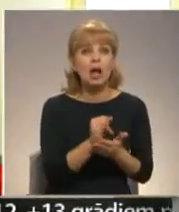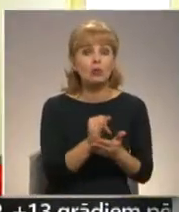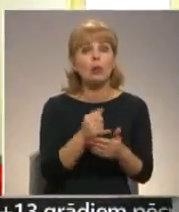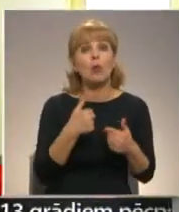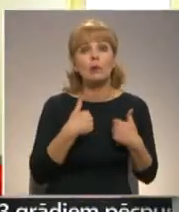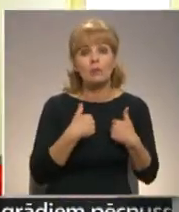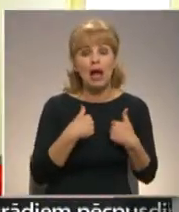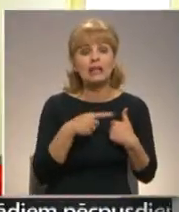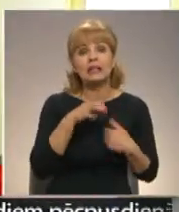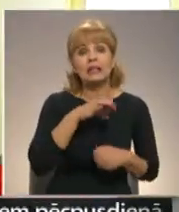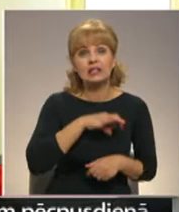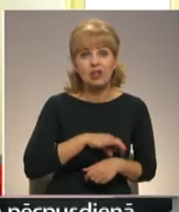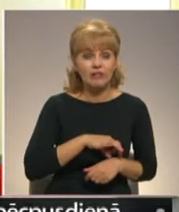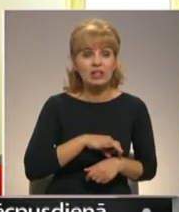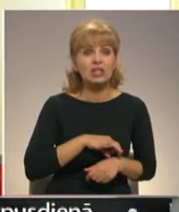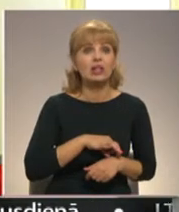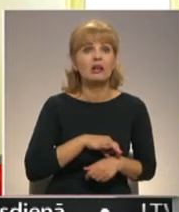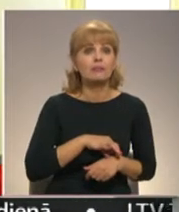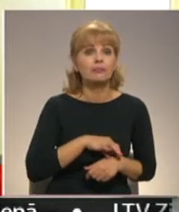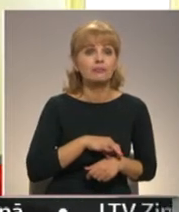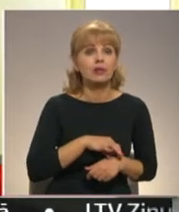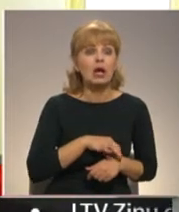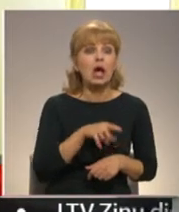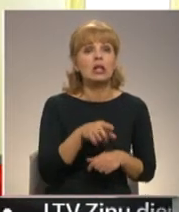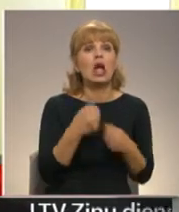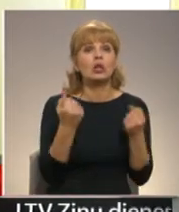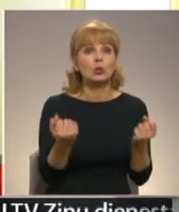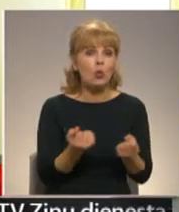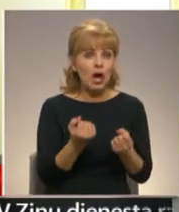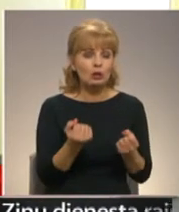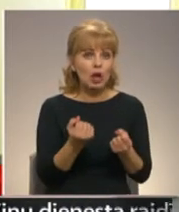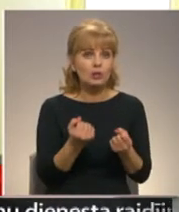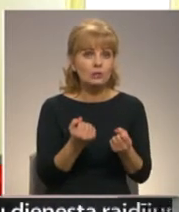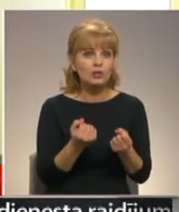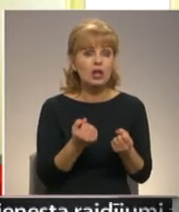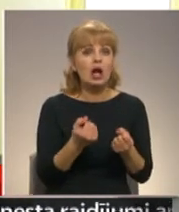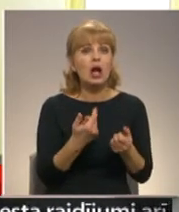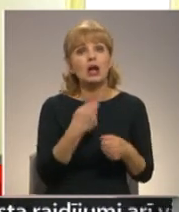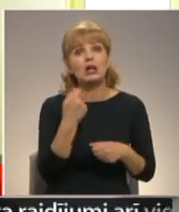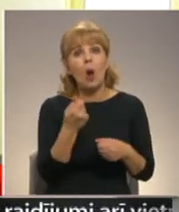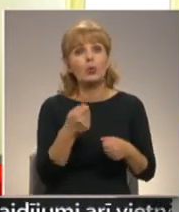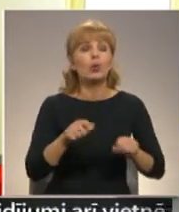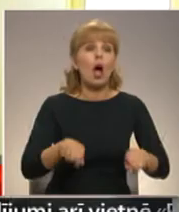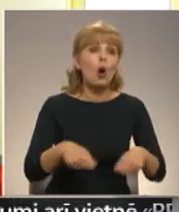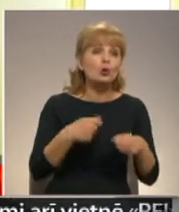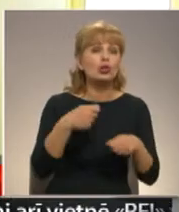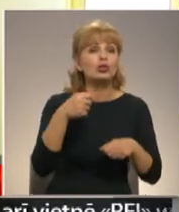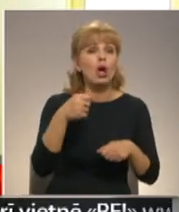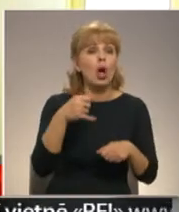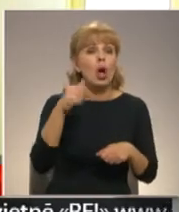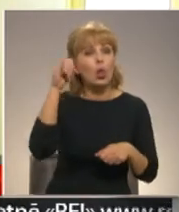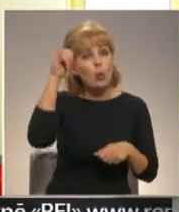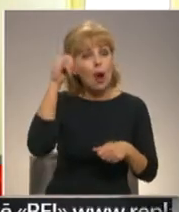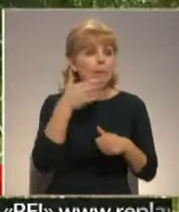izdevīgi. Tāpēc, ka man, lai nodarboties ar gaudaudzēšanu, lai kā, ja, lopi man nav